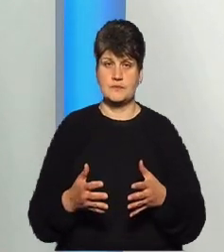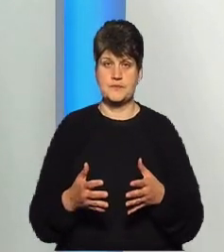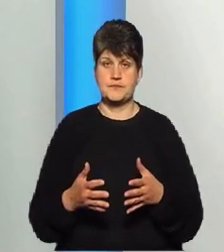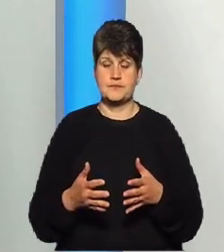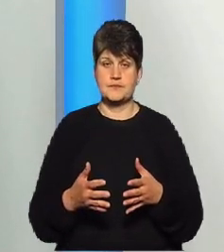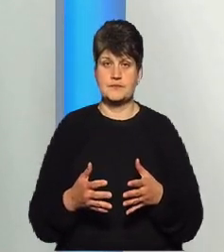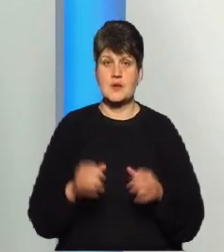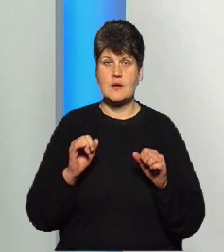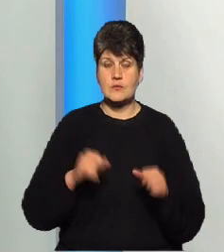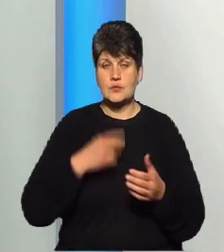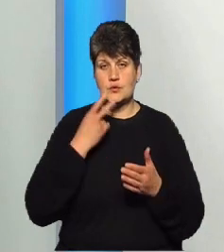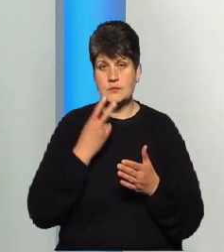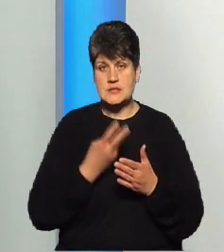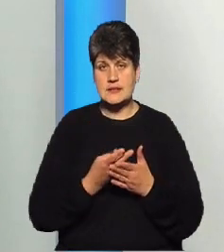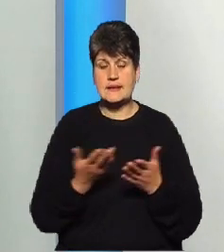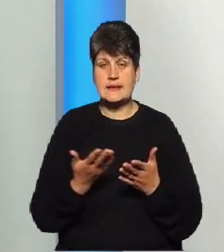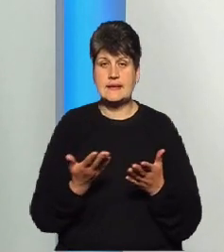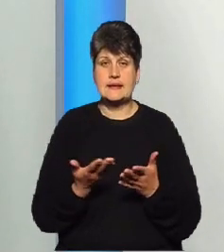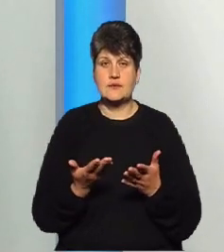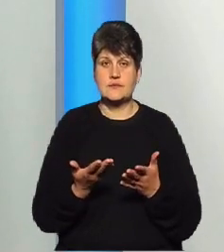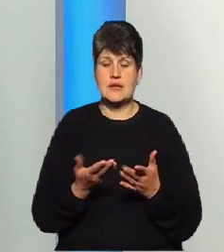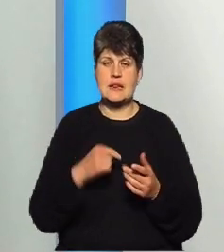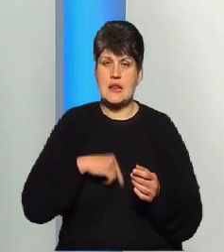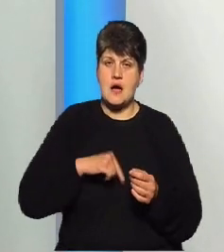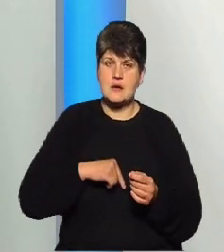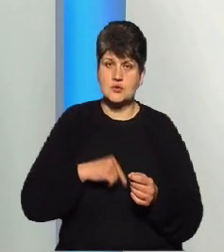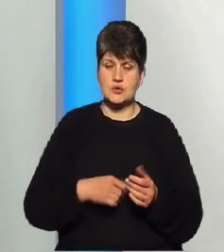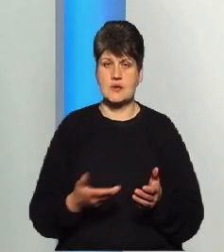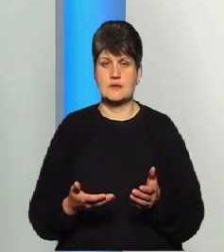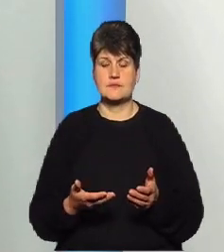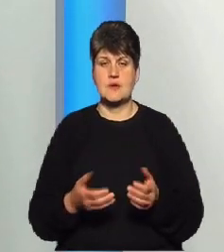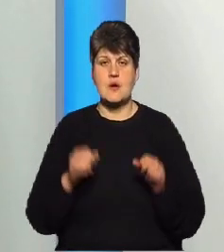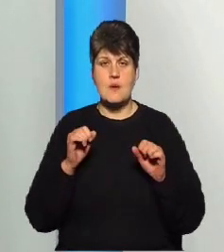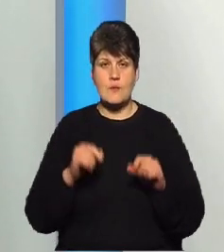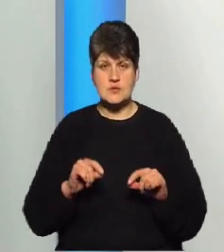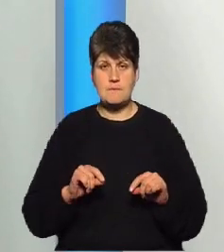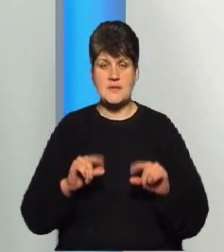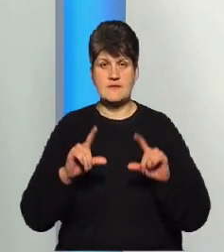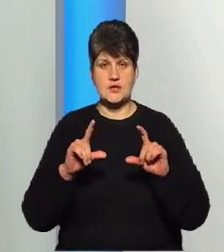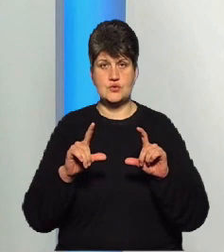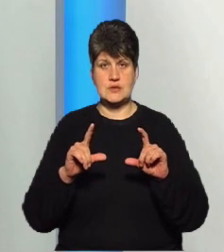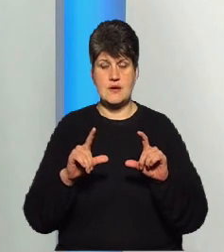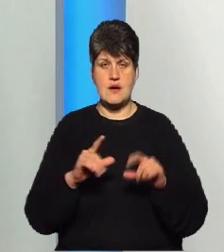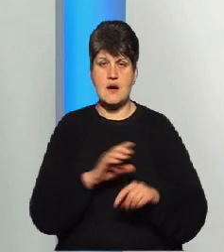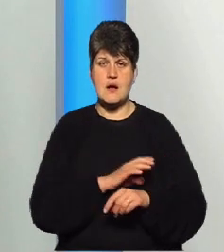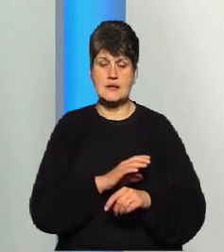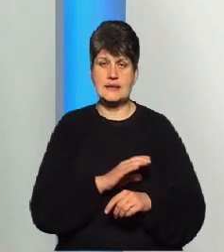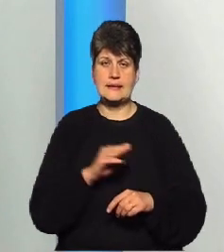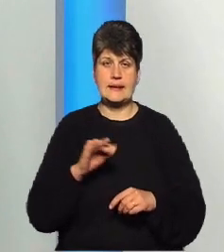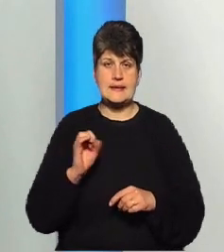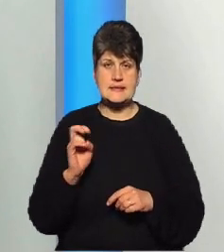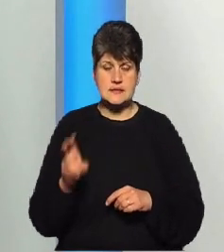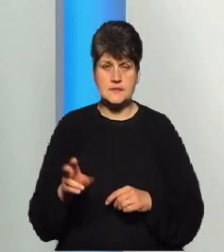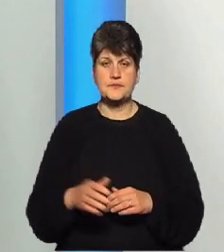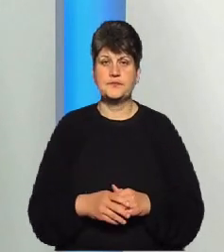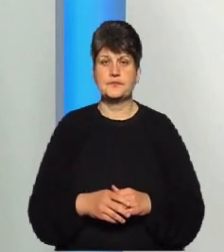на якихось настроях, може підвищуватися артеріальний тиск, бо зрештою основна